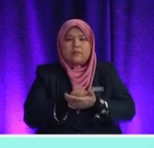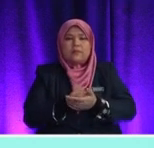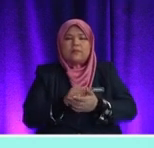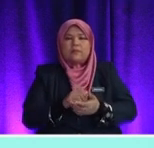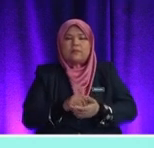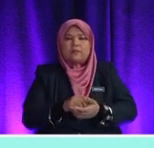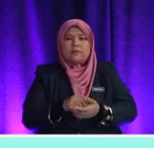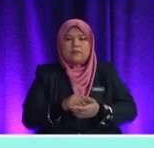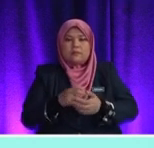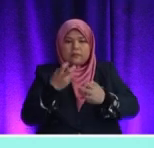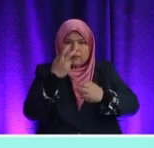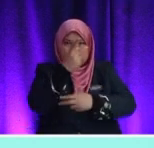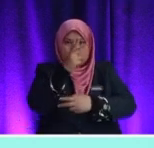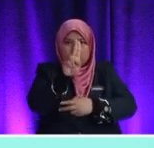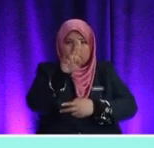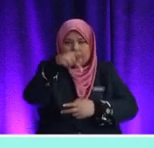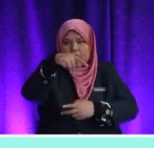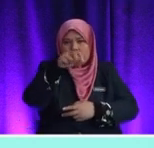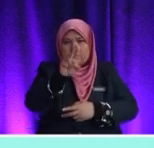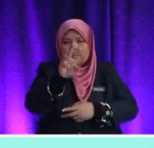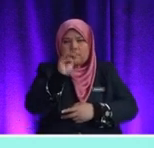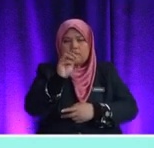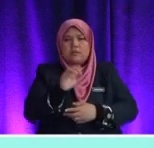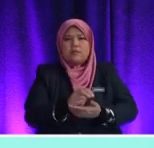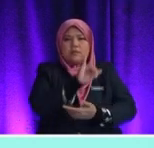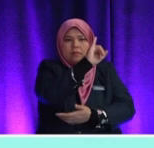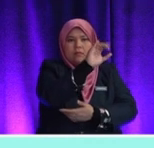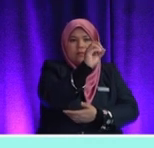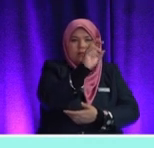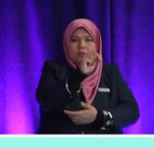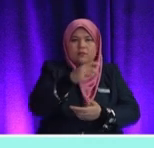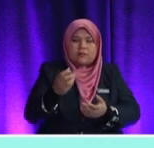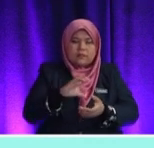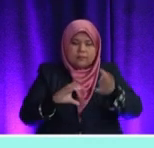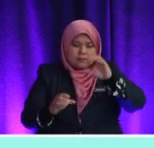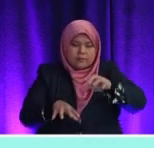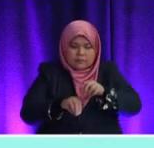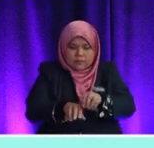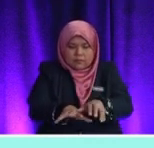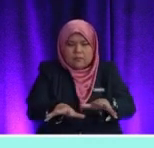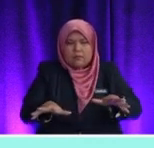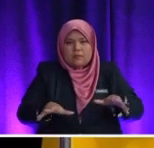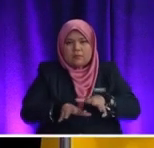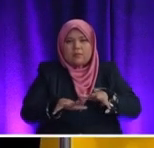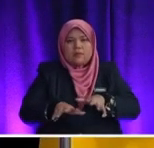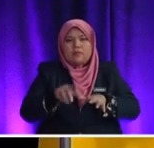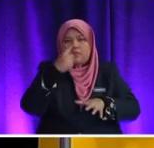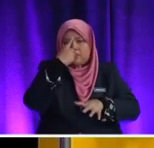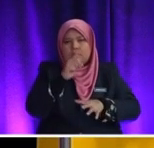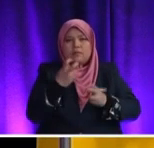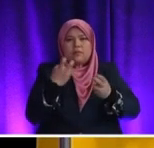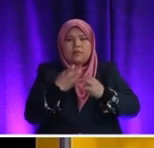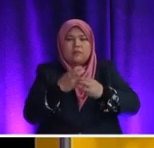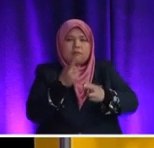so Ayon Ayon logam tersebut perlulah dilarutkan untuk membentuk elektrolit kan ada tinggi pekaro